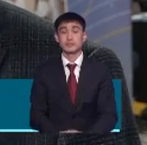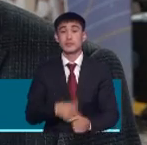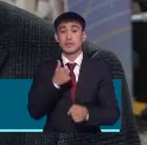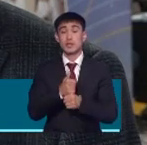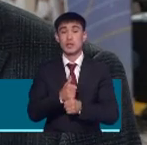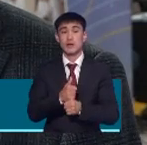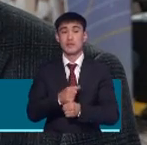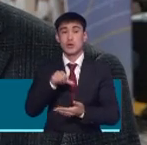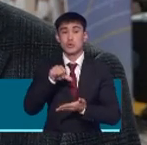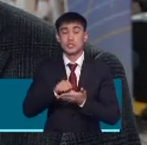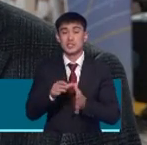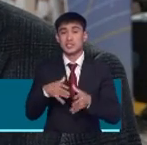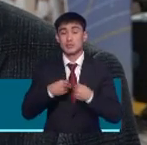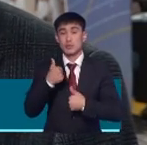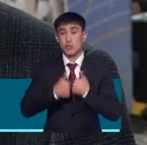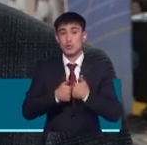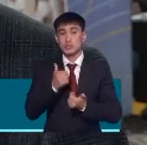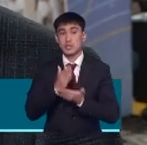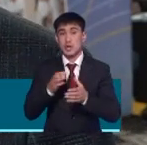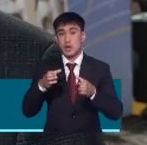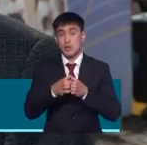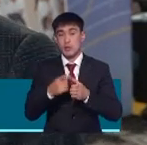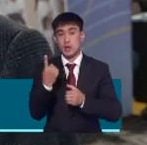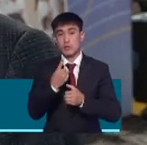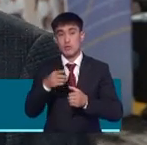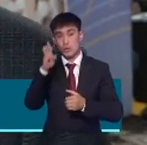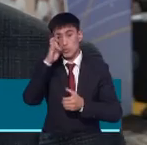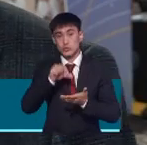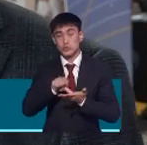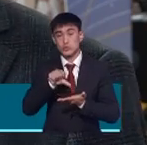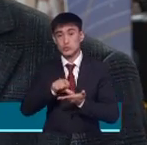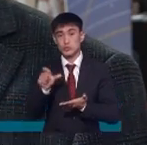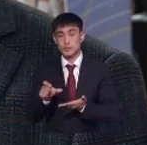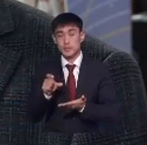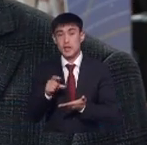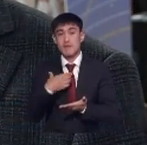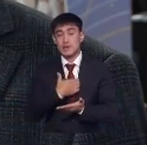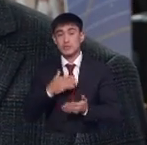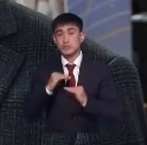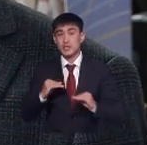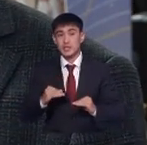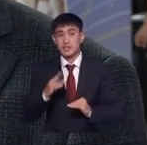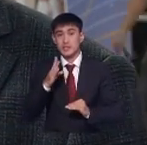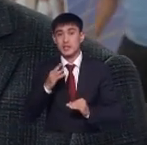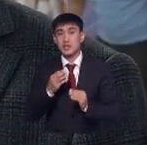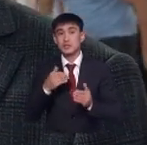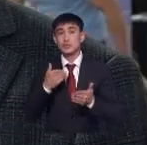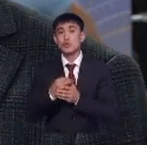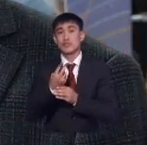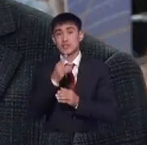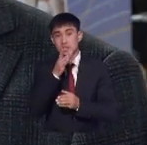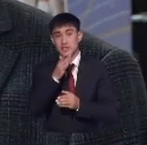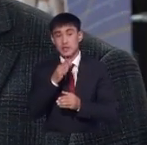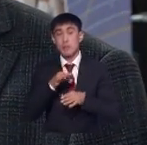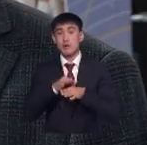Основное условие участия в семейном конкурсе – наличие в команде хотя бы одного государственного служащего. Также важно, чтобы дети не были старше 12 лет. Также